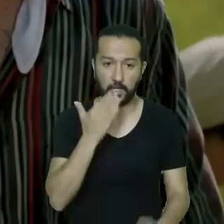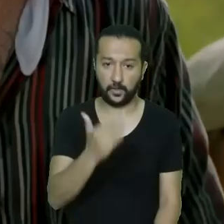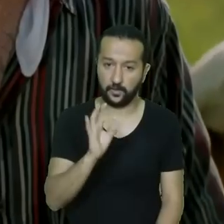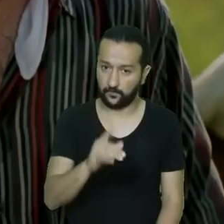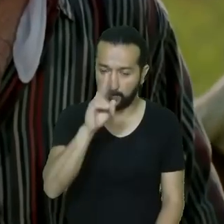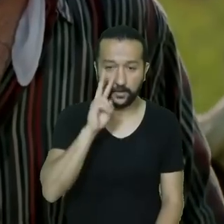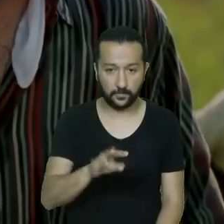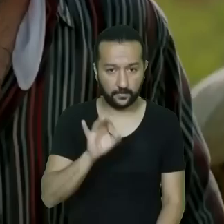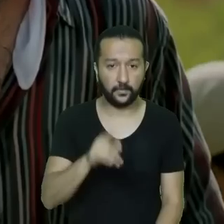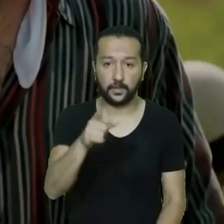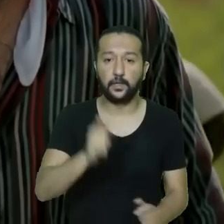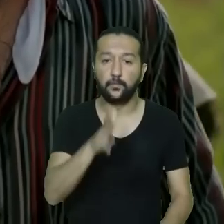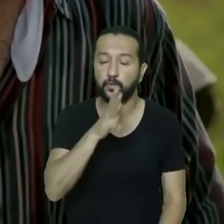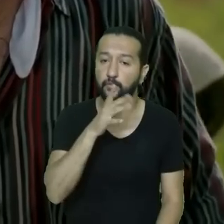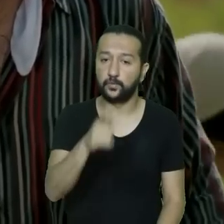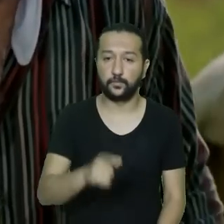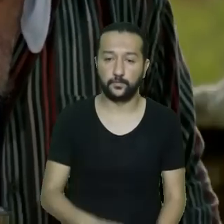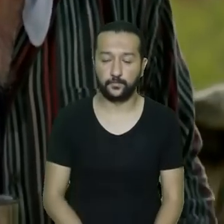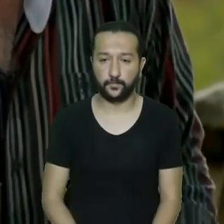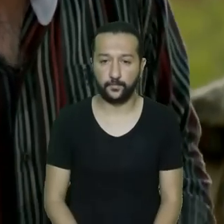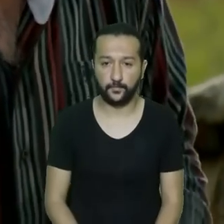öyle dedi vallahi baba. Sen nereden bildin?